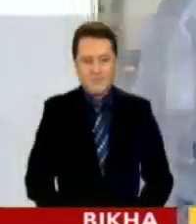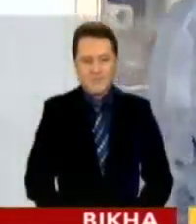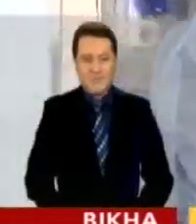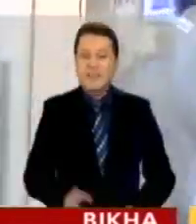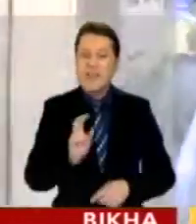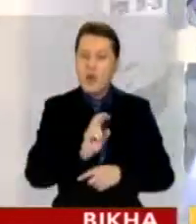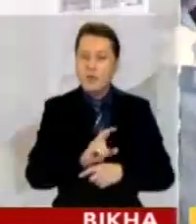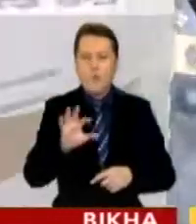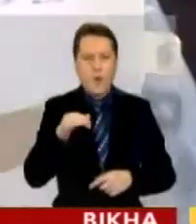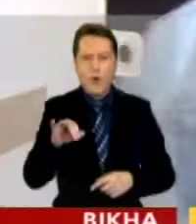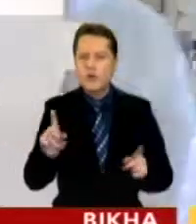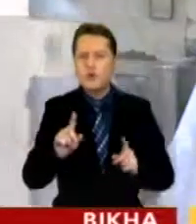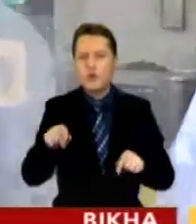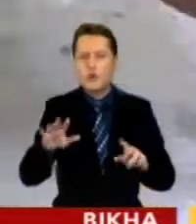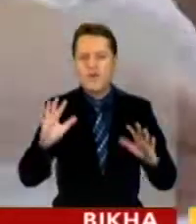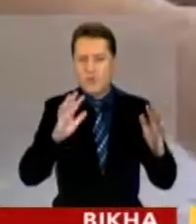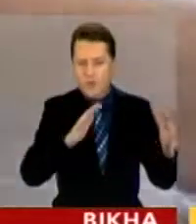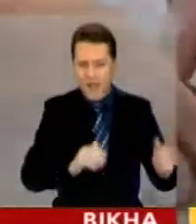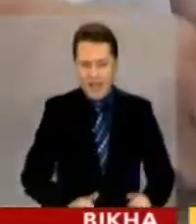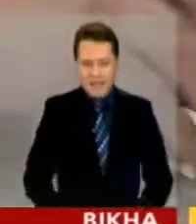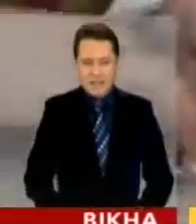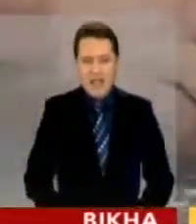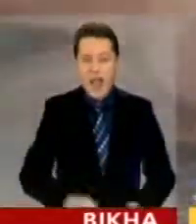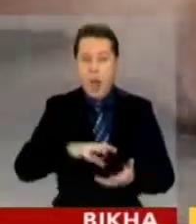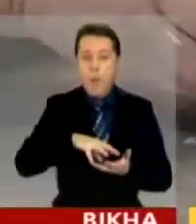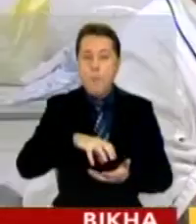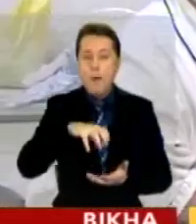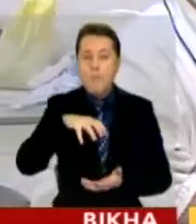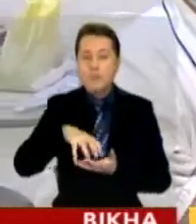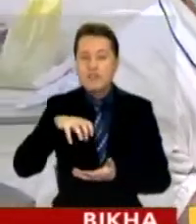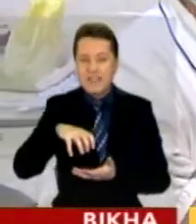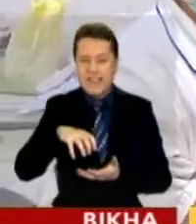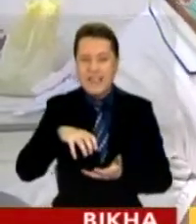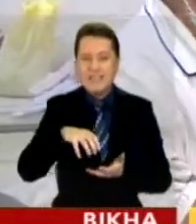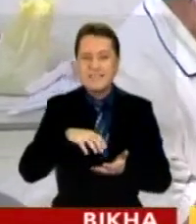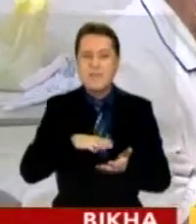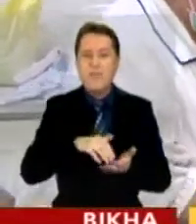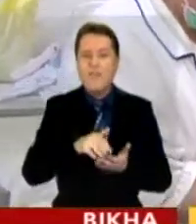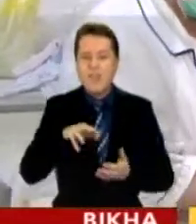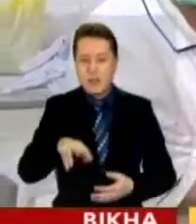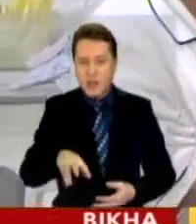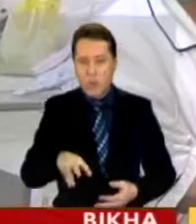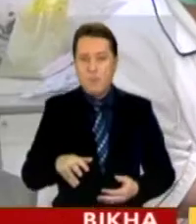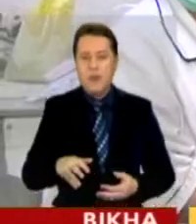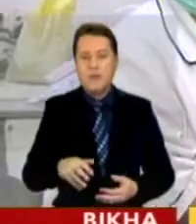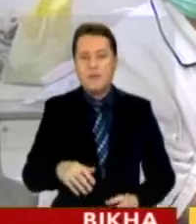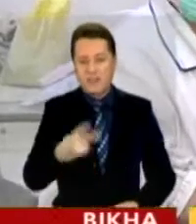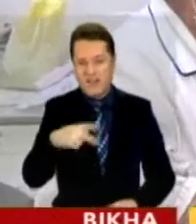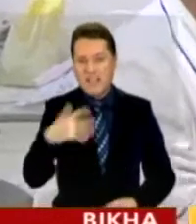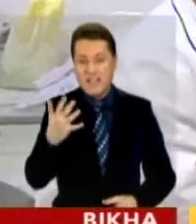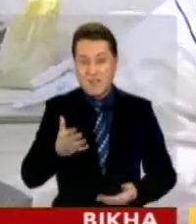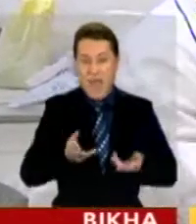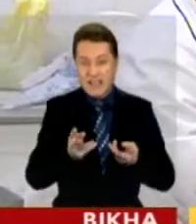Заходимо, так? Да? Ой, що тут відбувається? Готуємо пампушки з повідлом. Це вже яка у вас серія пампушок? 25-та вже. Це